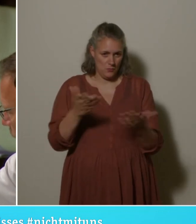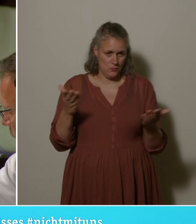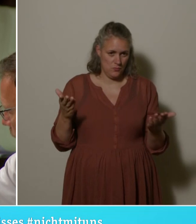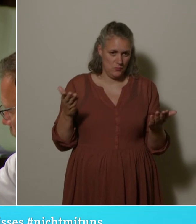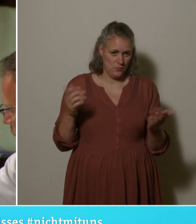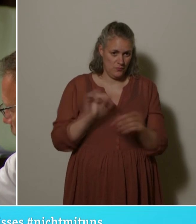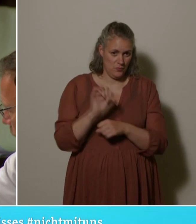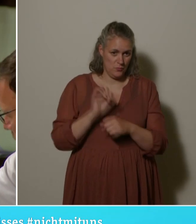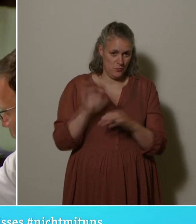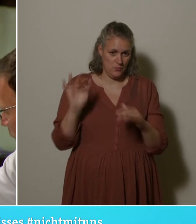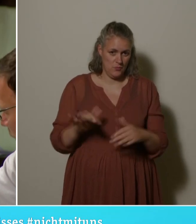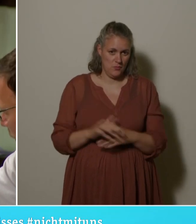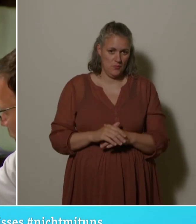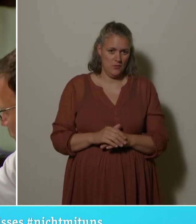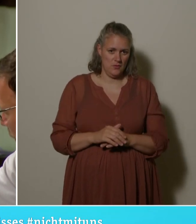Widerspruch?